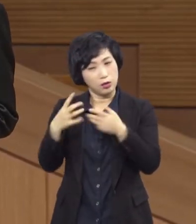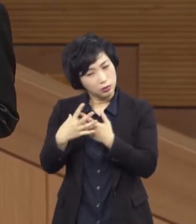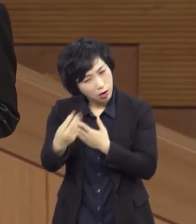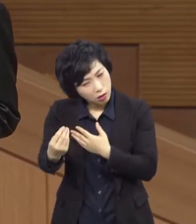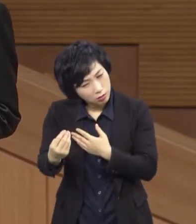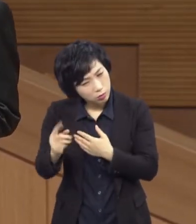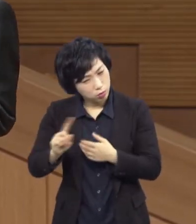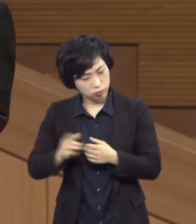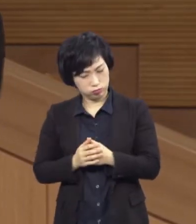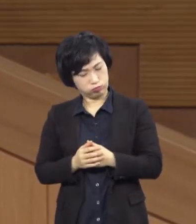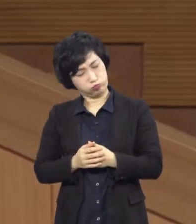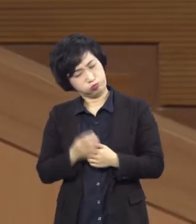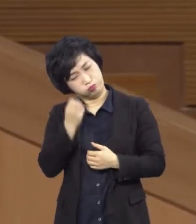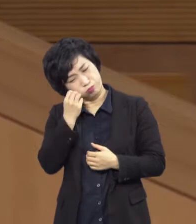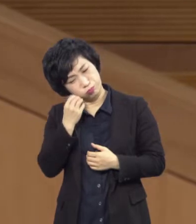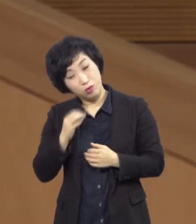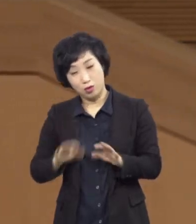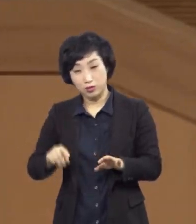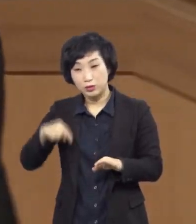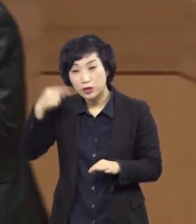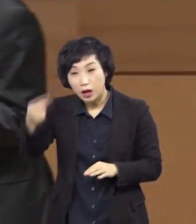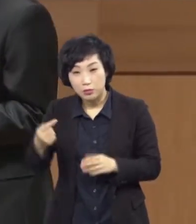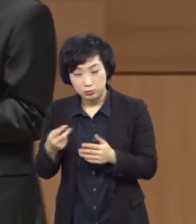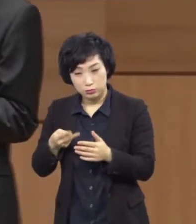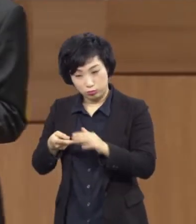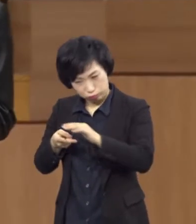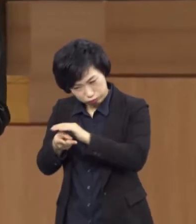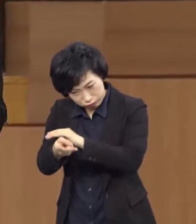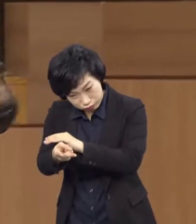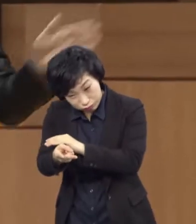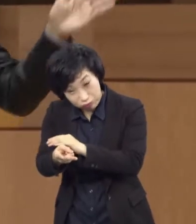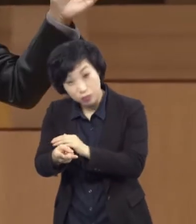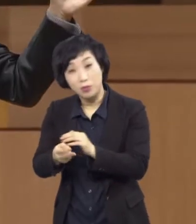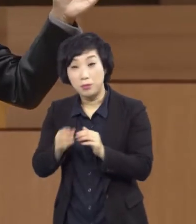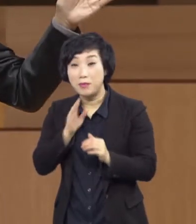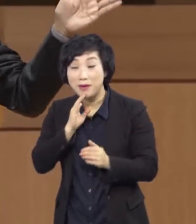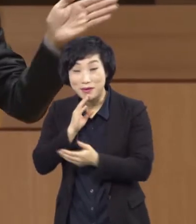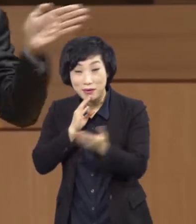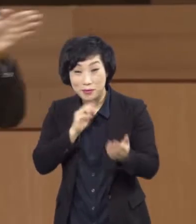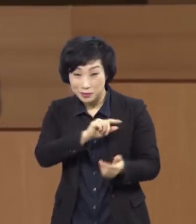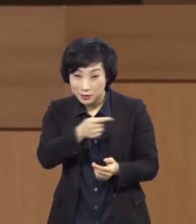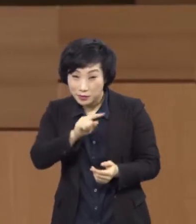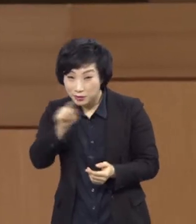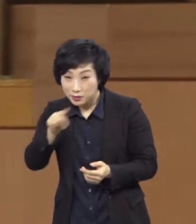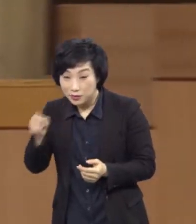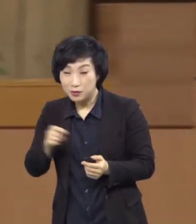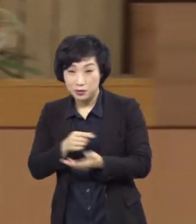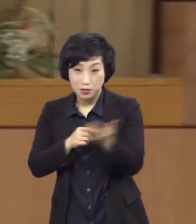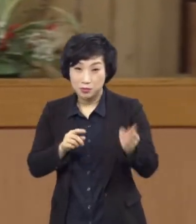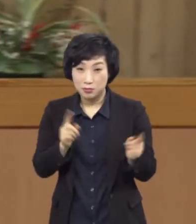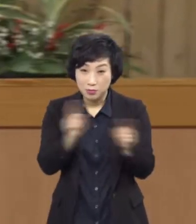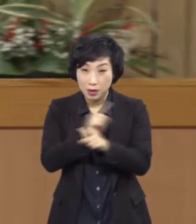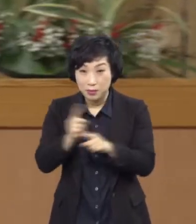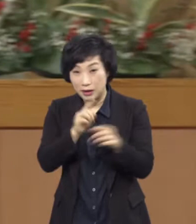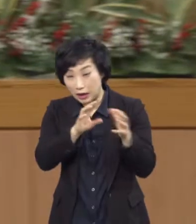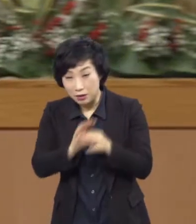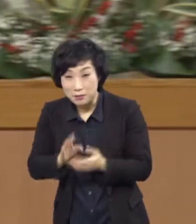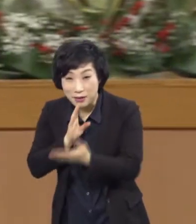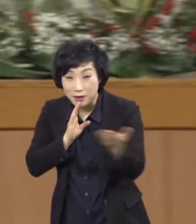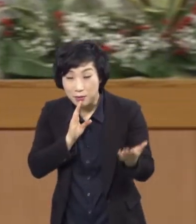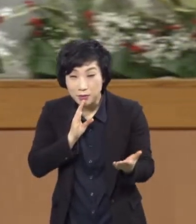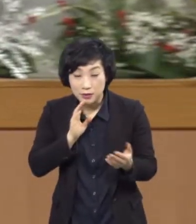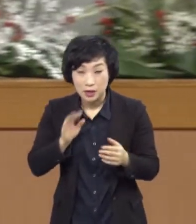글쎄요. 다시 한번 다음 기계로 봅니다. 그래서 기계가 가장